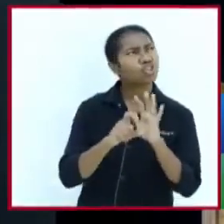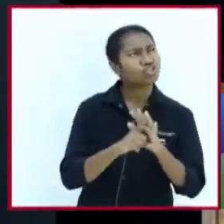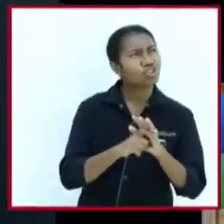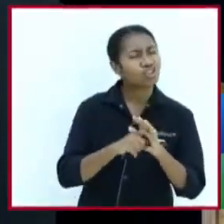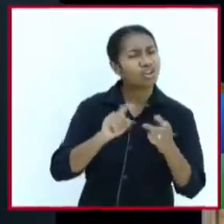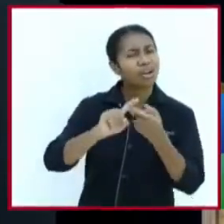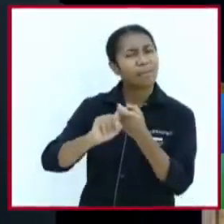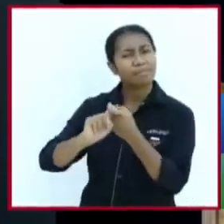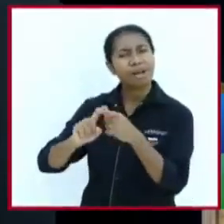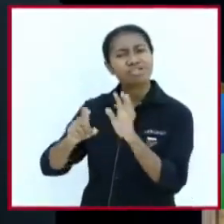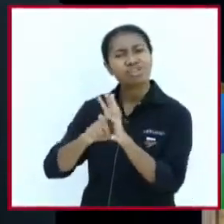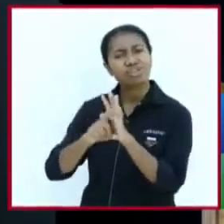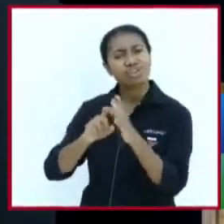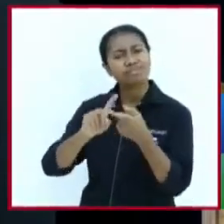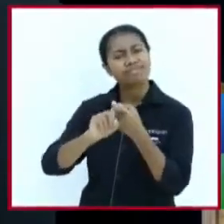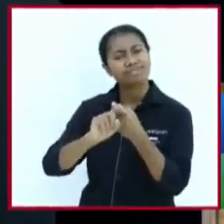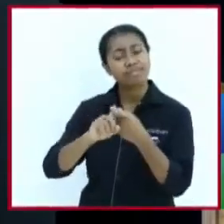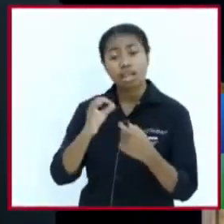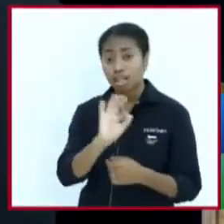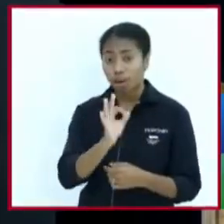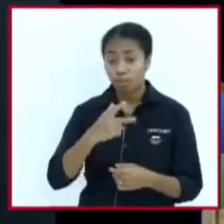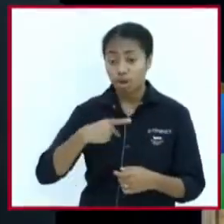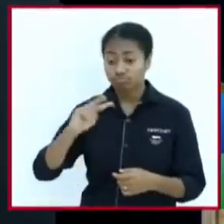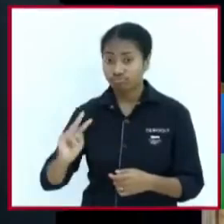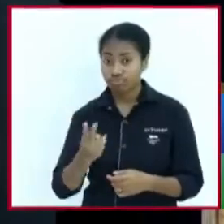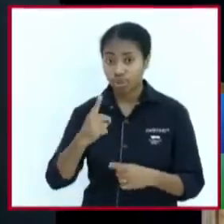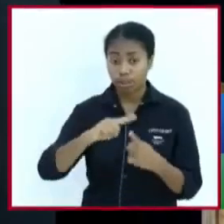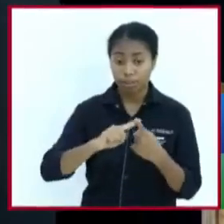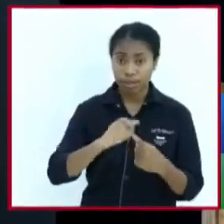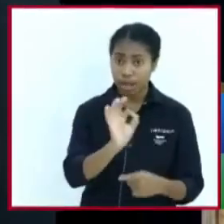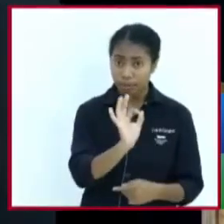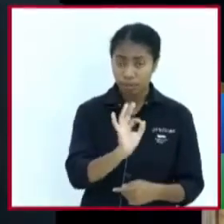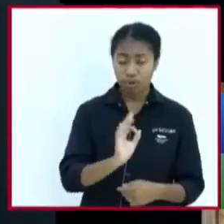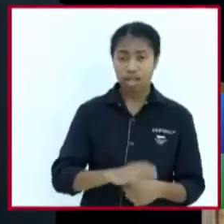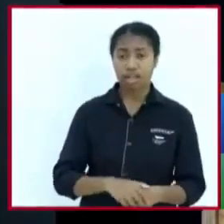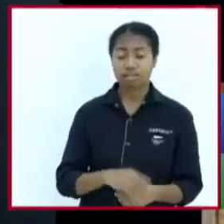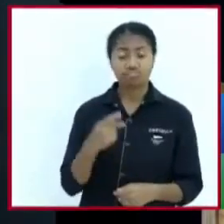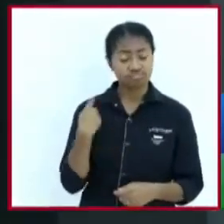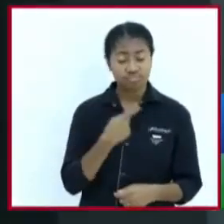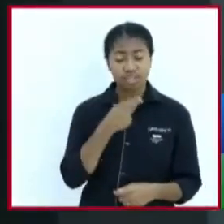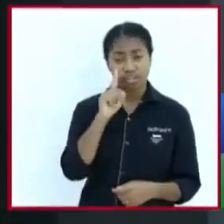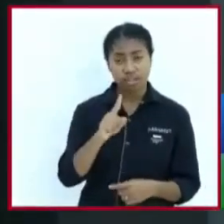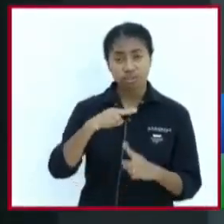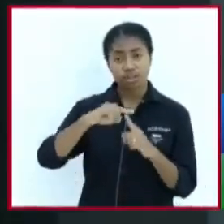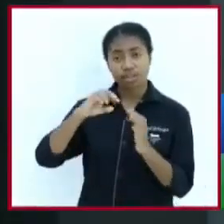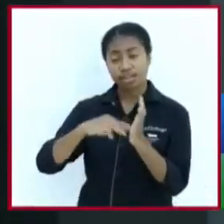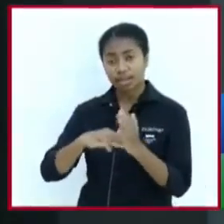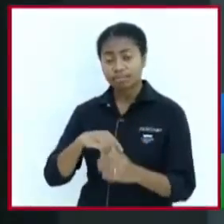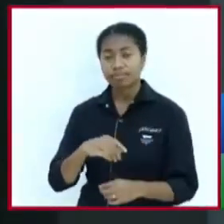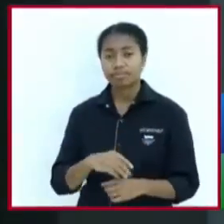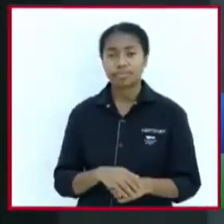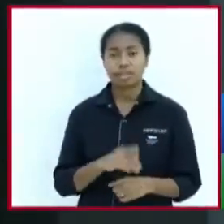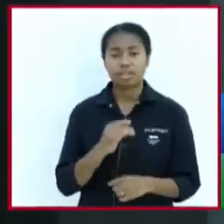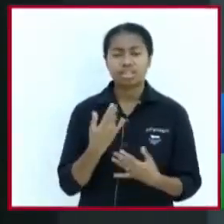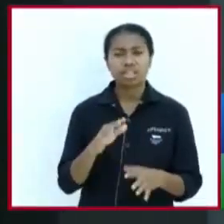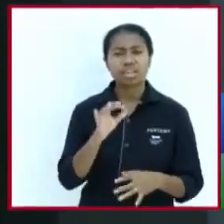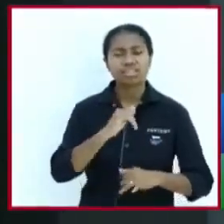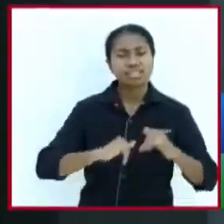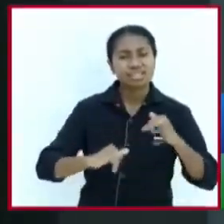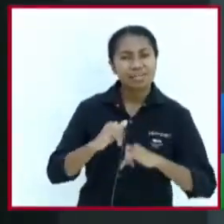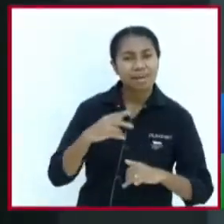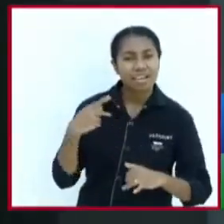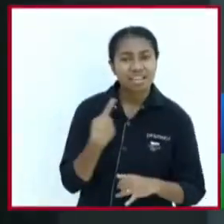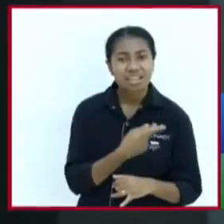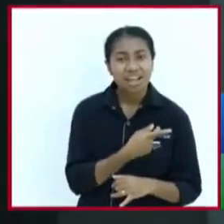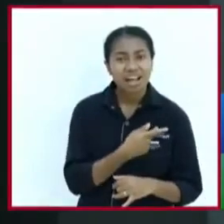menjegal menjatuhkan teman perlu pakai mana kita mau maju karena apa jangankan sesama kita-kita ini